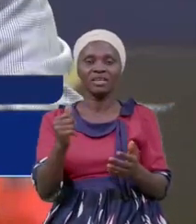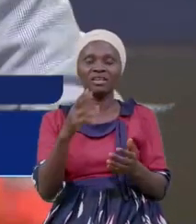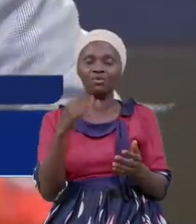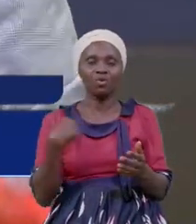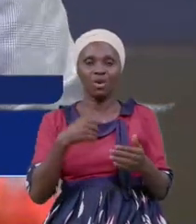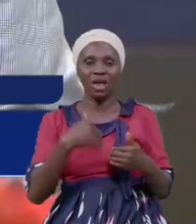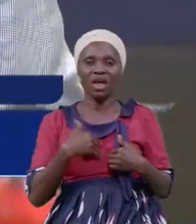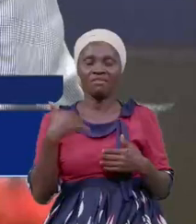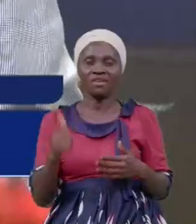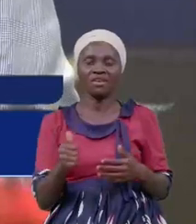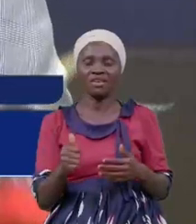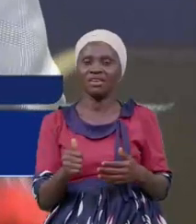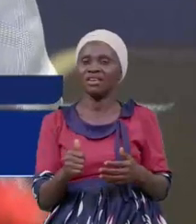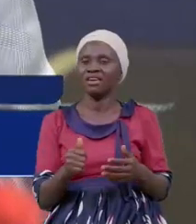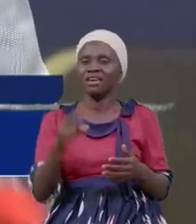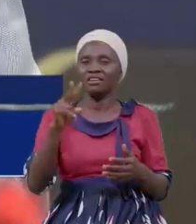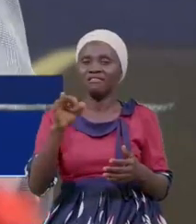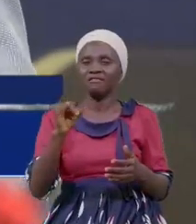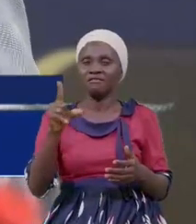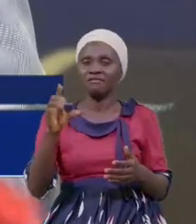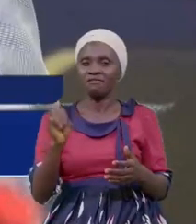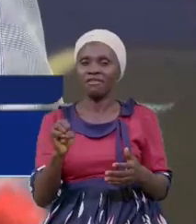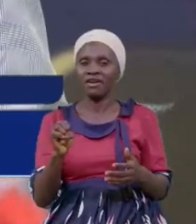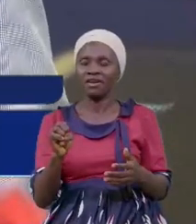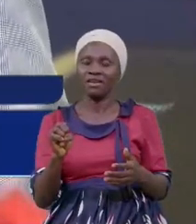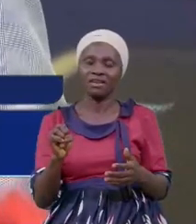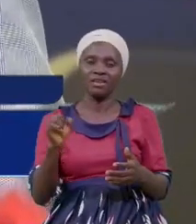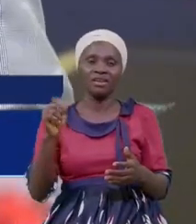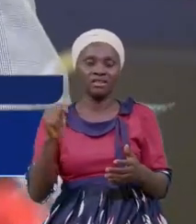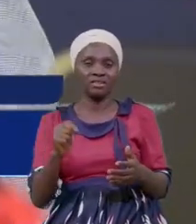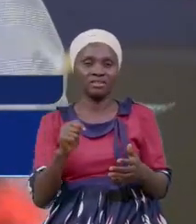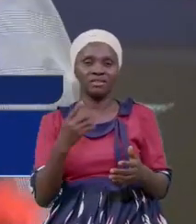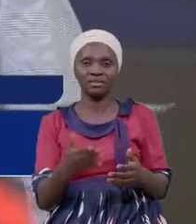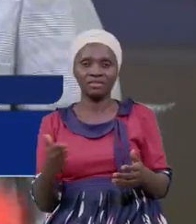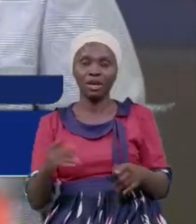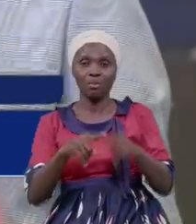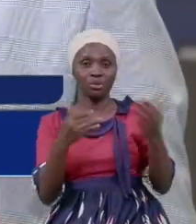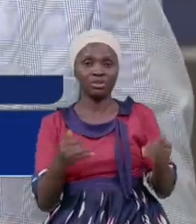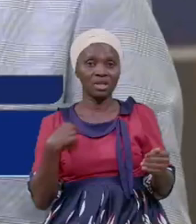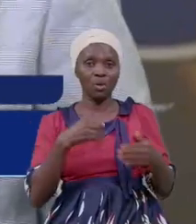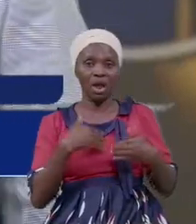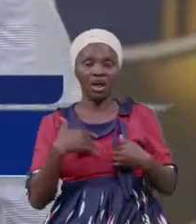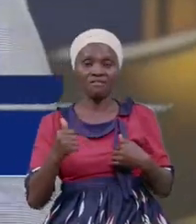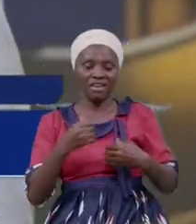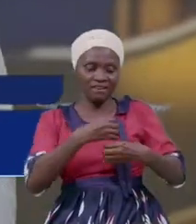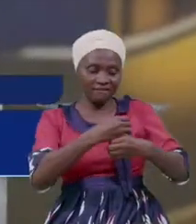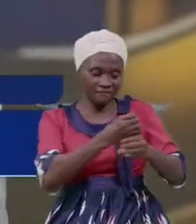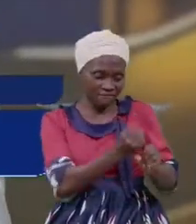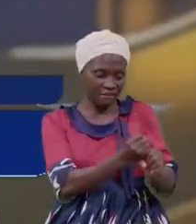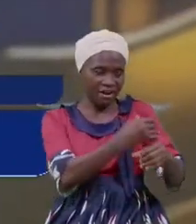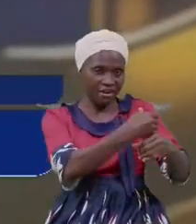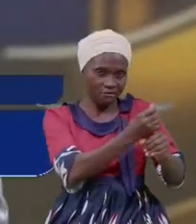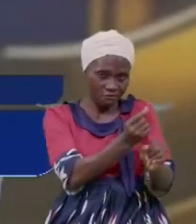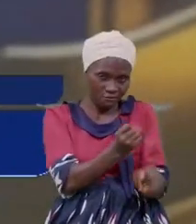Dieu a donné et tout est bon tout est bon quand Dieu